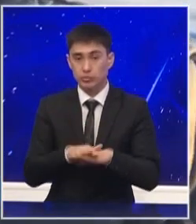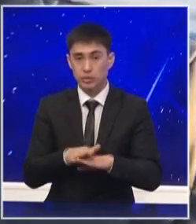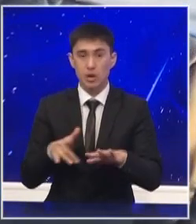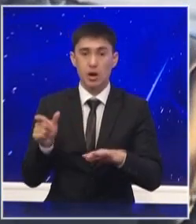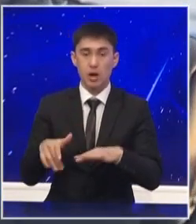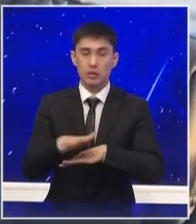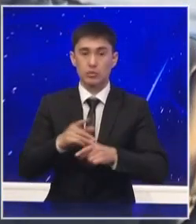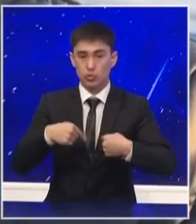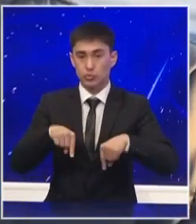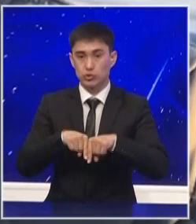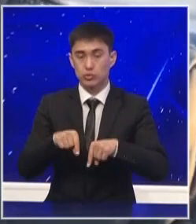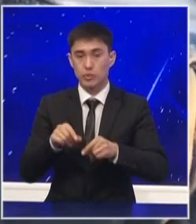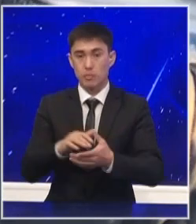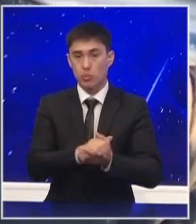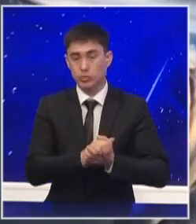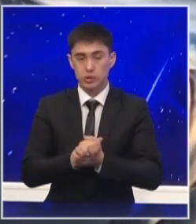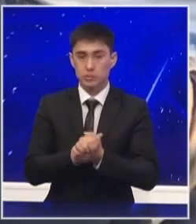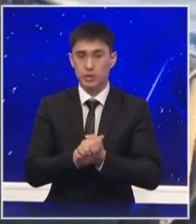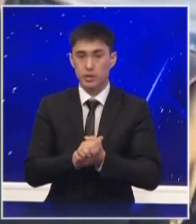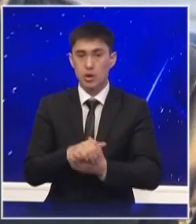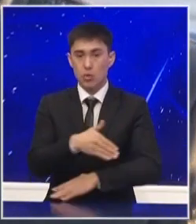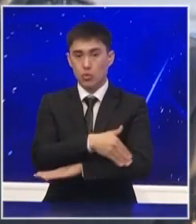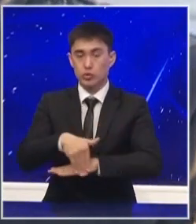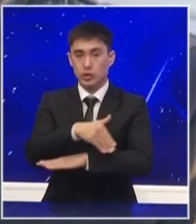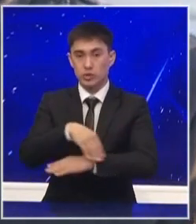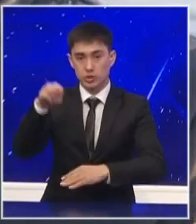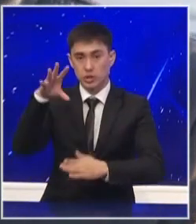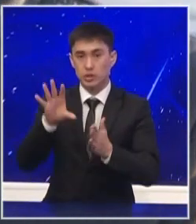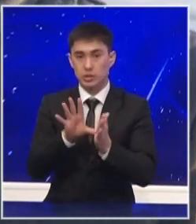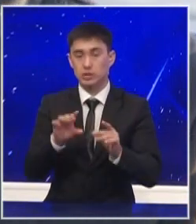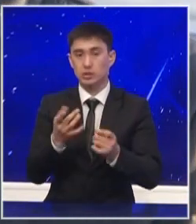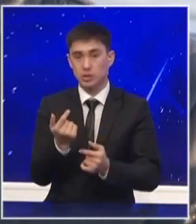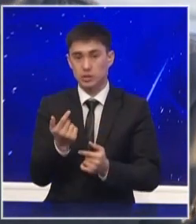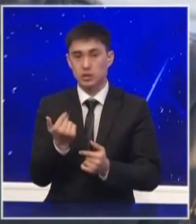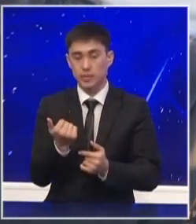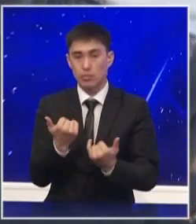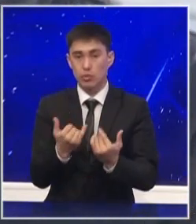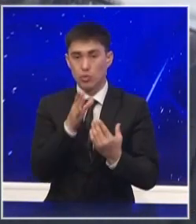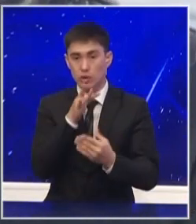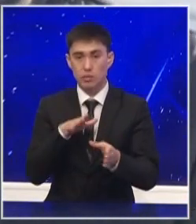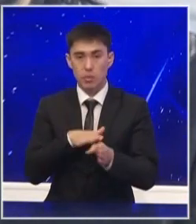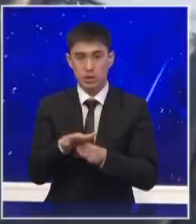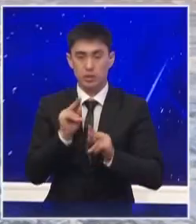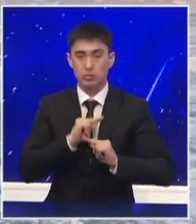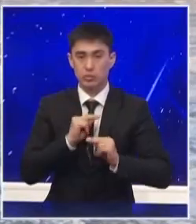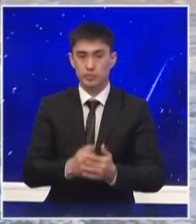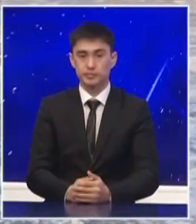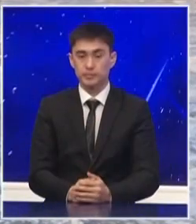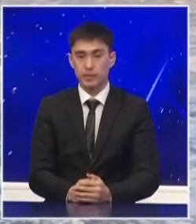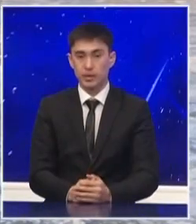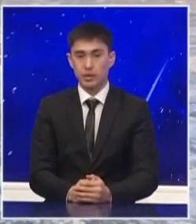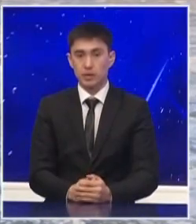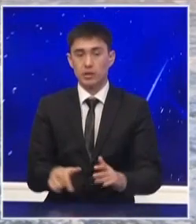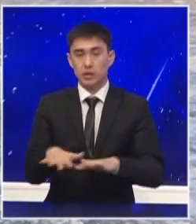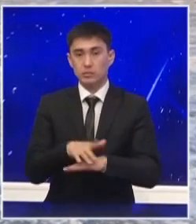халықтың ұйымдастыруымен, халықтың ауыз біршілігімен бағанақ көше жарықтан тартқанымыз рас. Бүгінгі уақытта бәрі іске қосылып тұр. Тұрғындардың